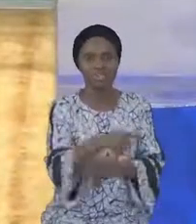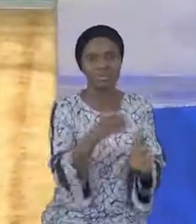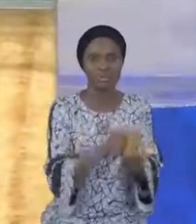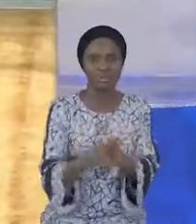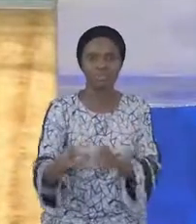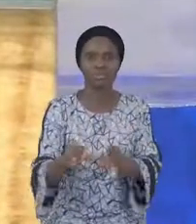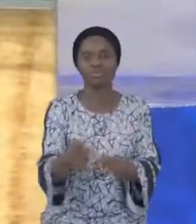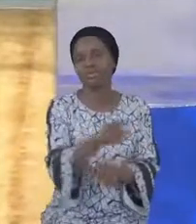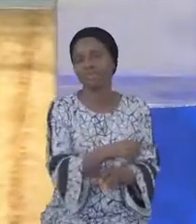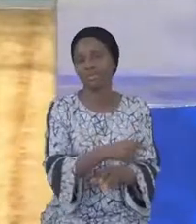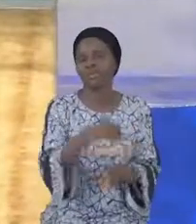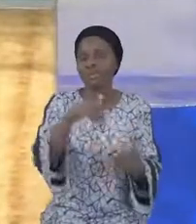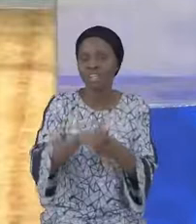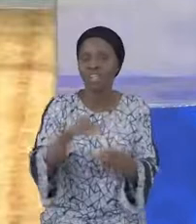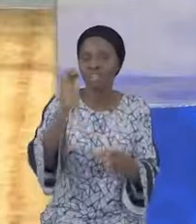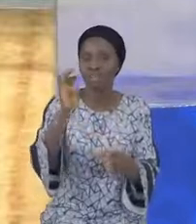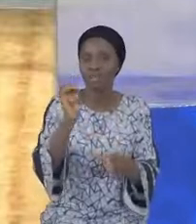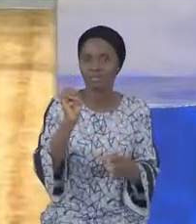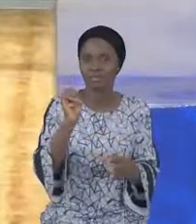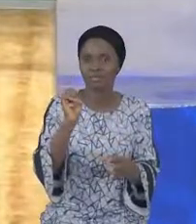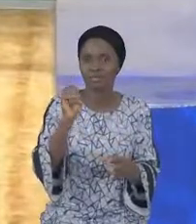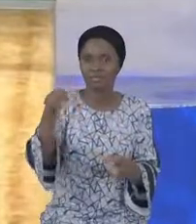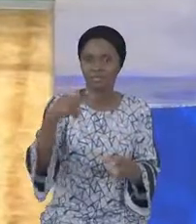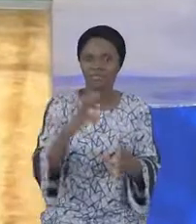4, nous lisons le verset 17.